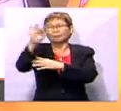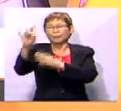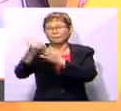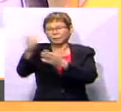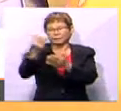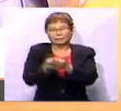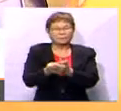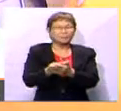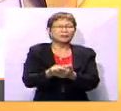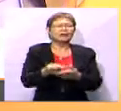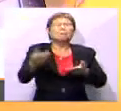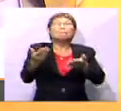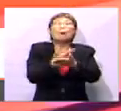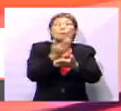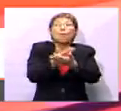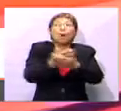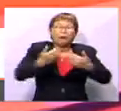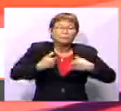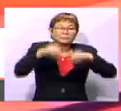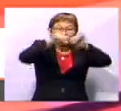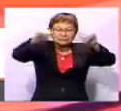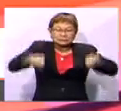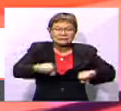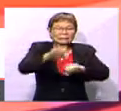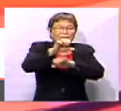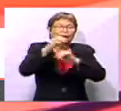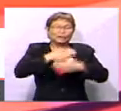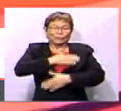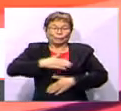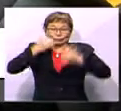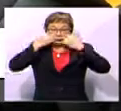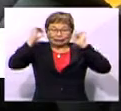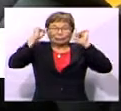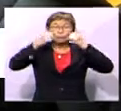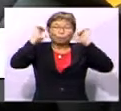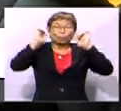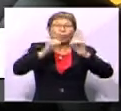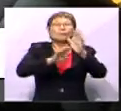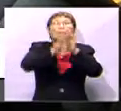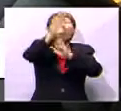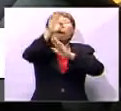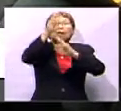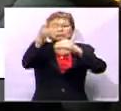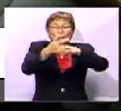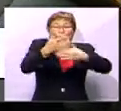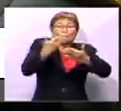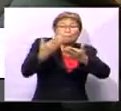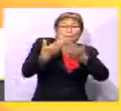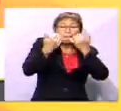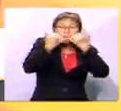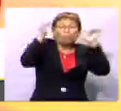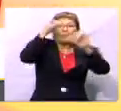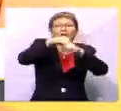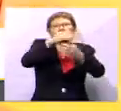r9,888 model baru itu dilengkapi sistem info hiburan canggih dengan pembangunan teknologi Moden terbaik dalam segmen